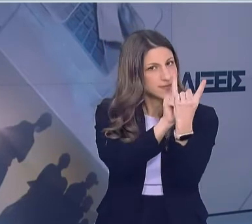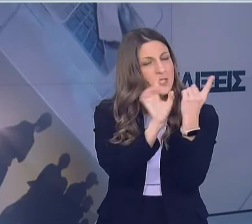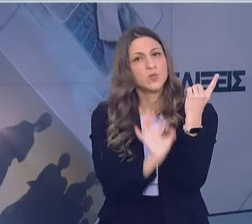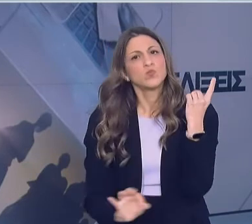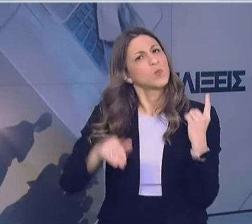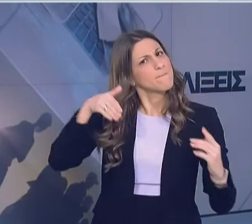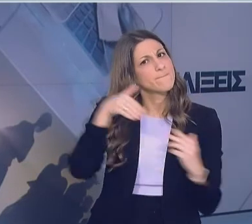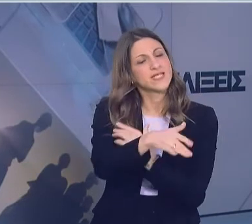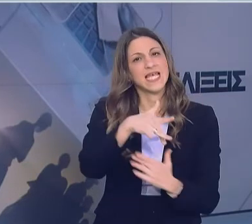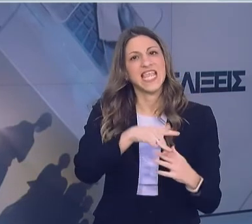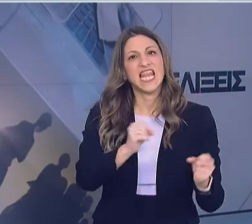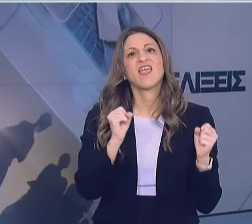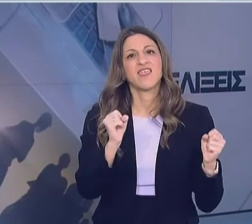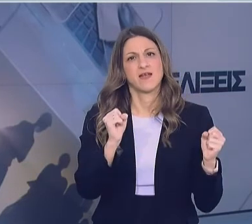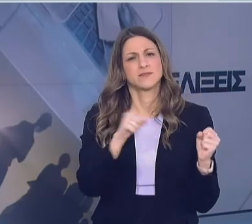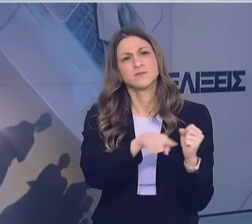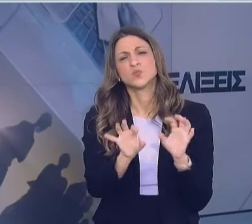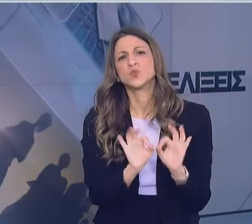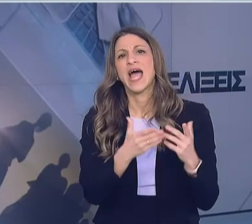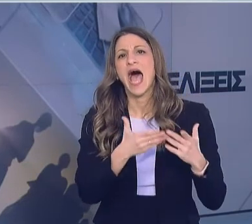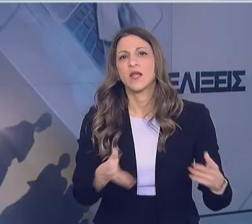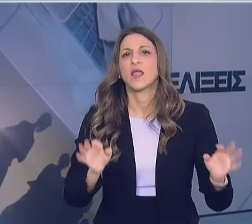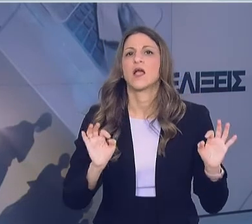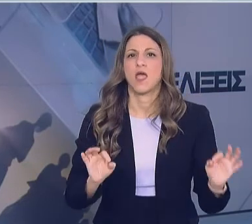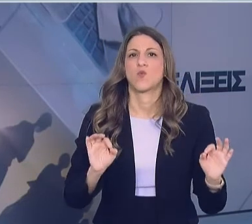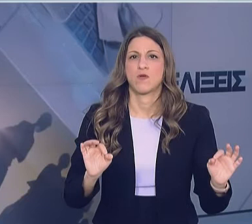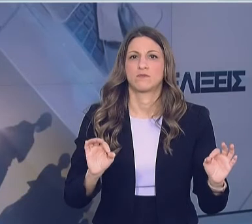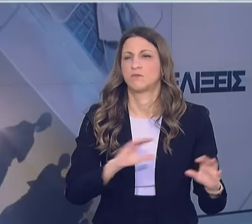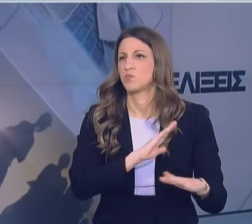πρωτοβάθμιας περίθαλψης, οι οποίες λειτουργούν κανονικά.